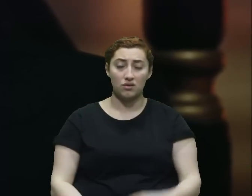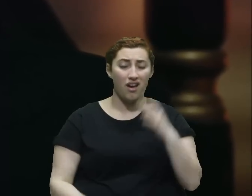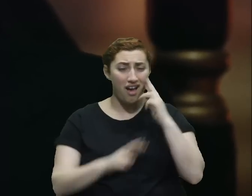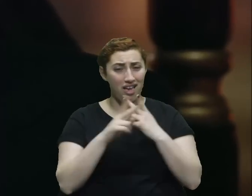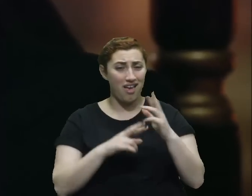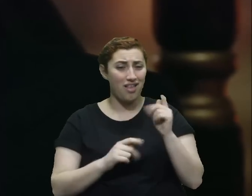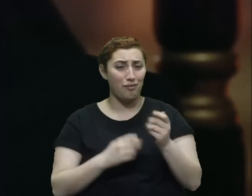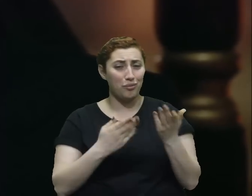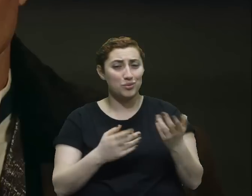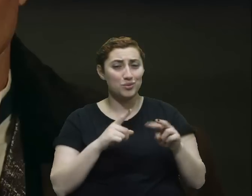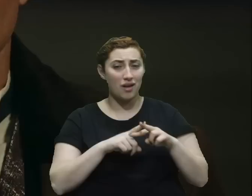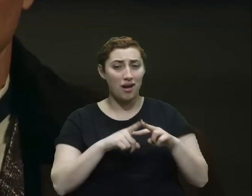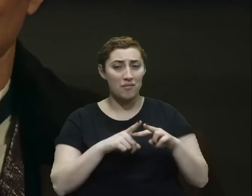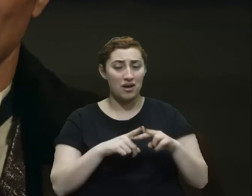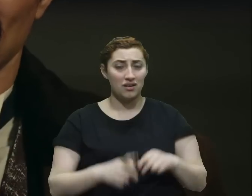Hayal kuruyorsun Akbar.